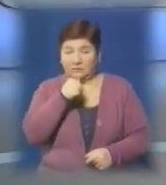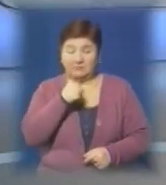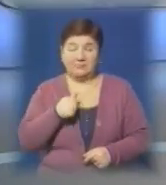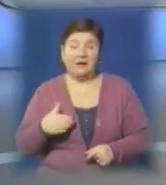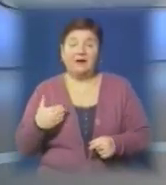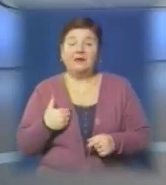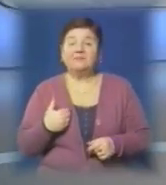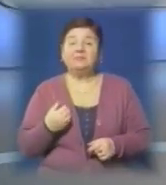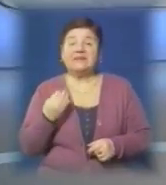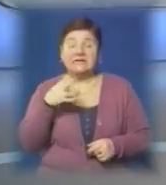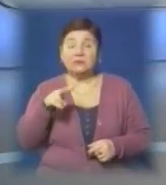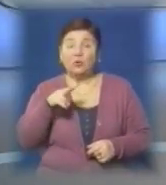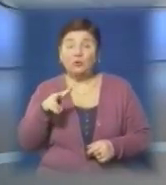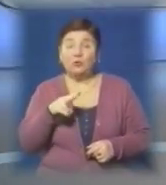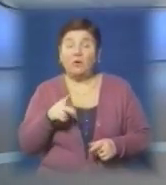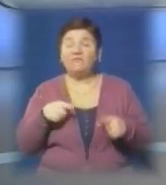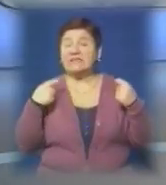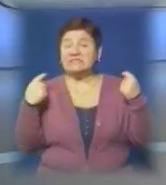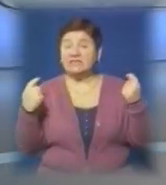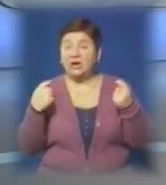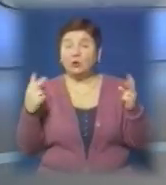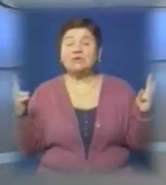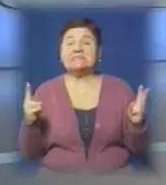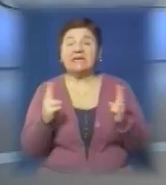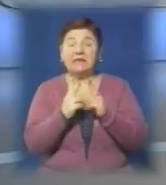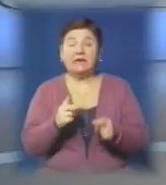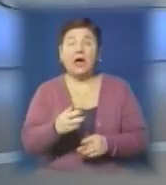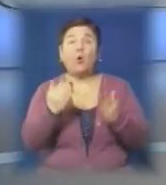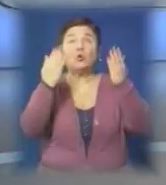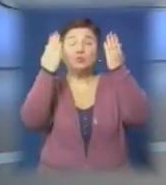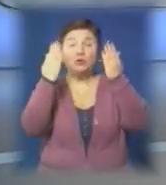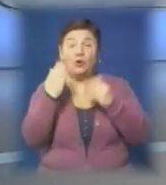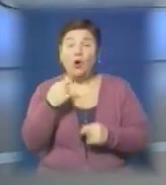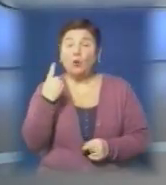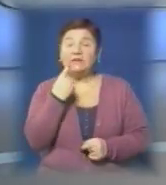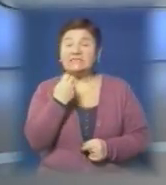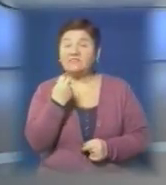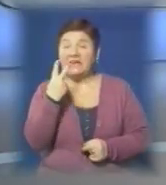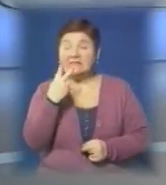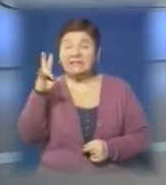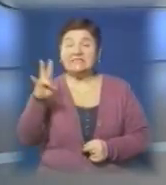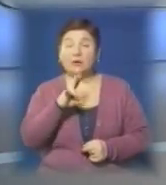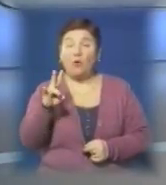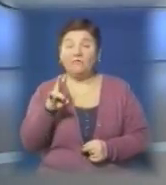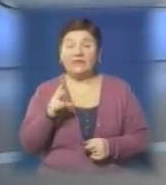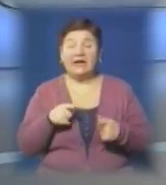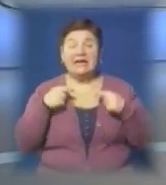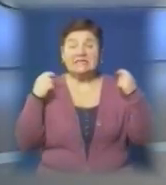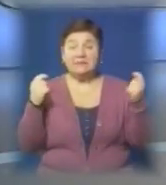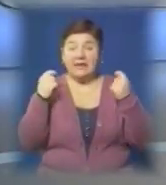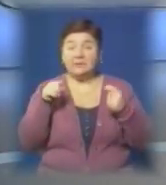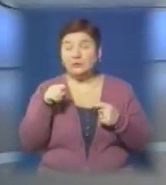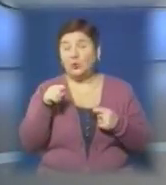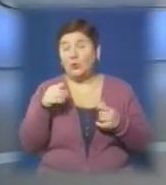15 лютого християни Східного обряду відзначають Стрітення Господнє – одне із 12 головних церковних свят. З Євангелієм цього